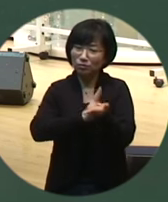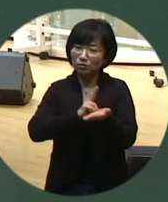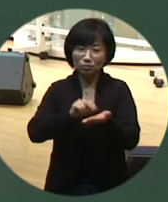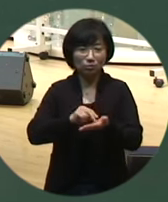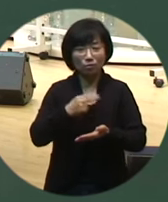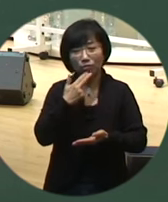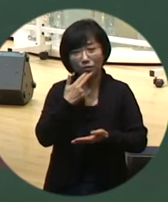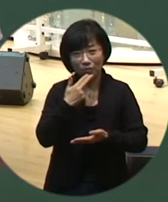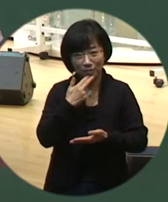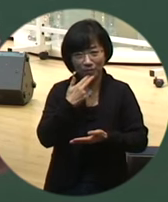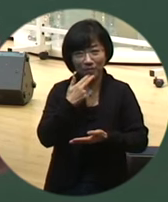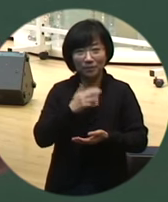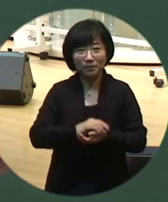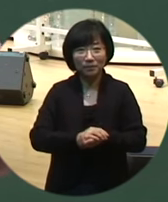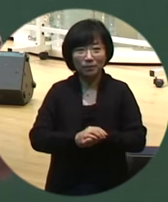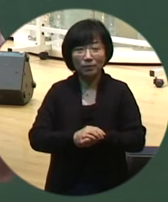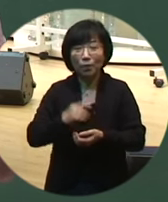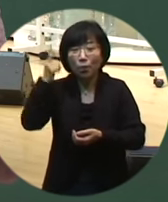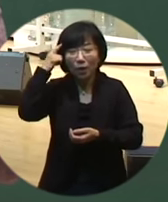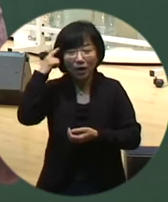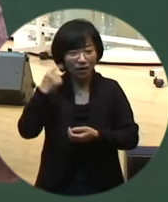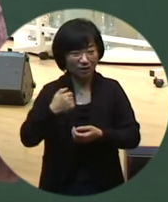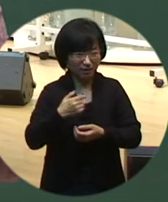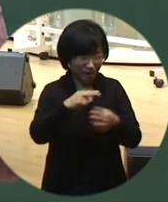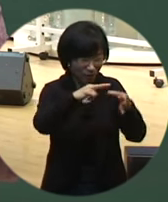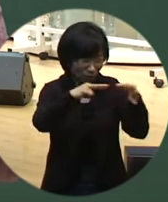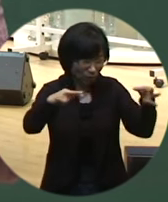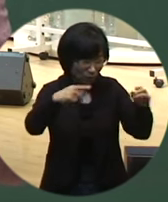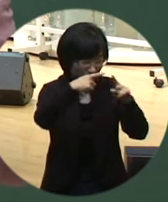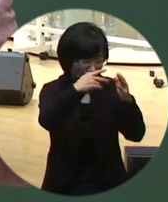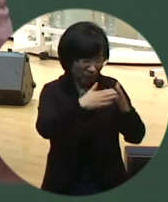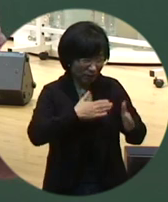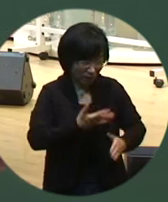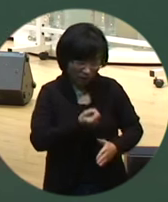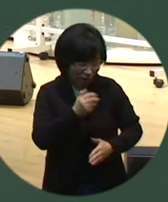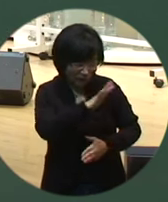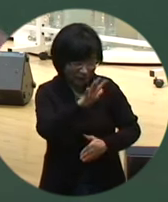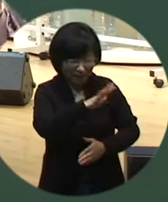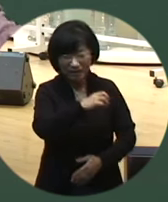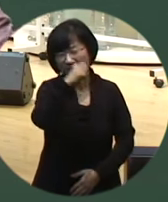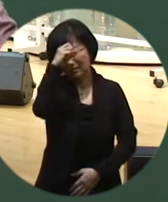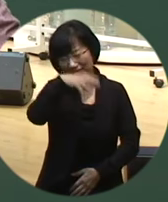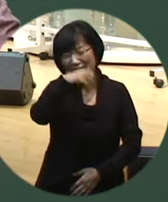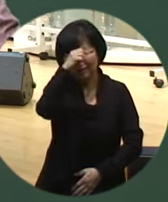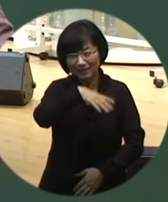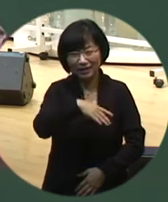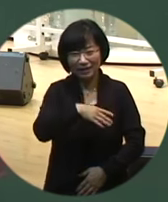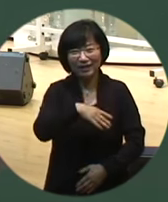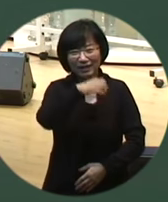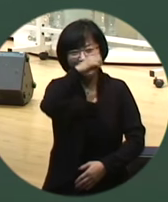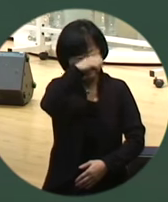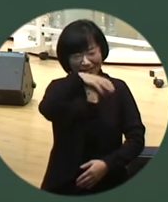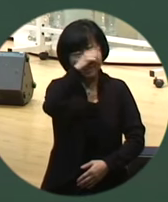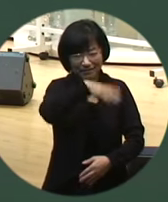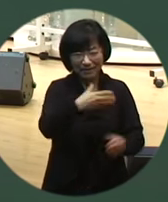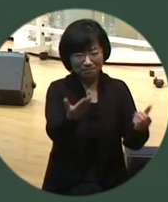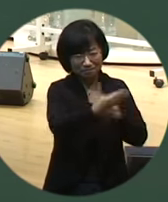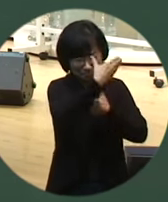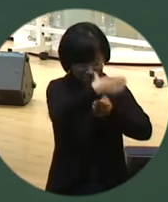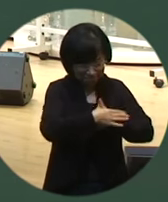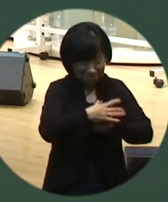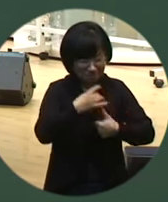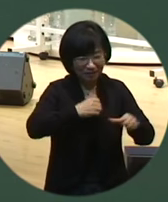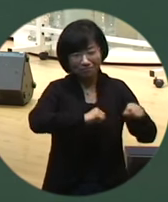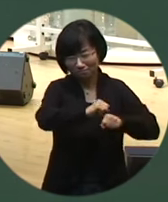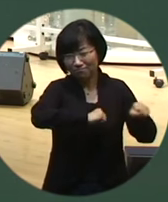prayer topics to pray about. 왜? 내 것도 아니니까. Why? Because it wasn't even my church. 그런 생각이 들더니까 뭐 내 것도 아닌데 뭐. That's what I thought. I don't